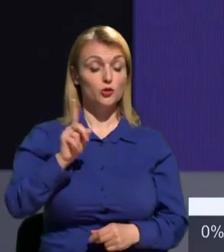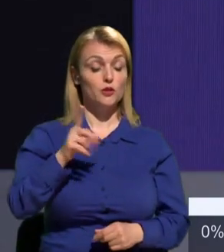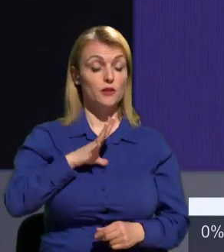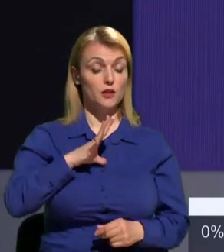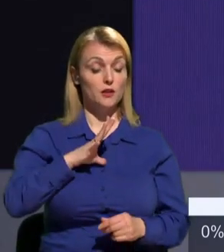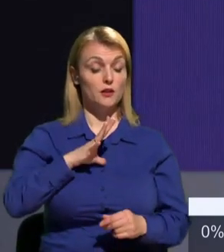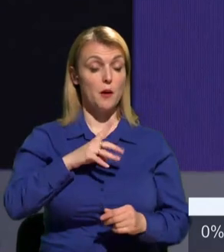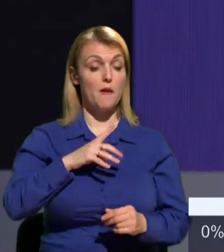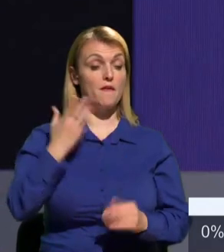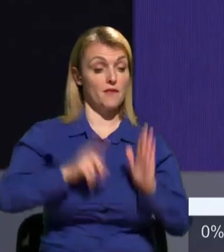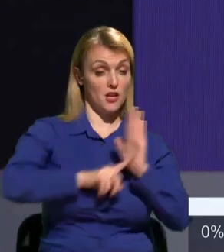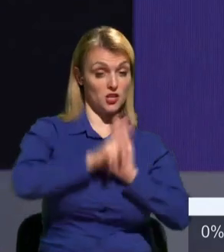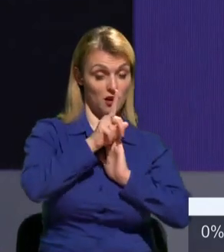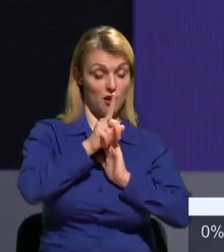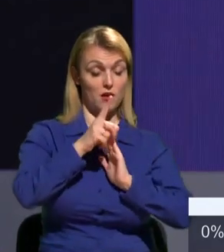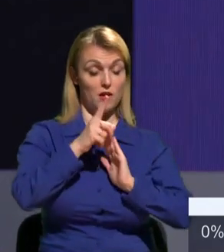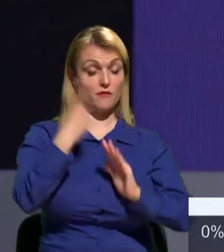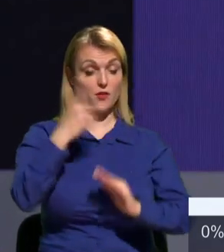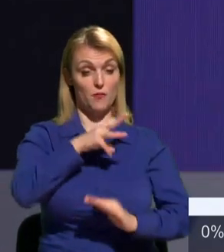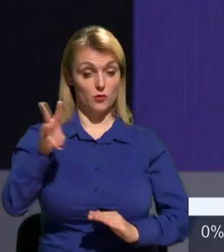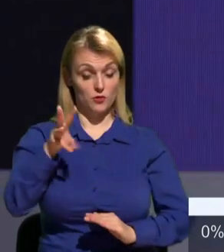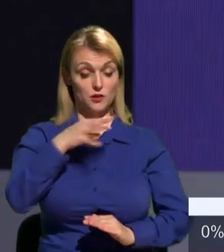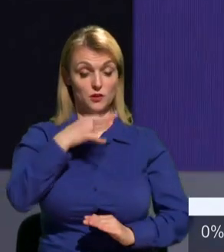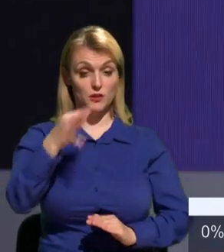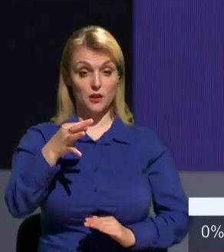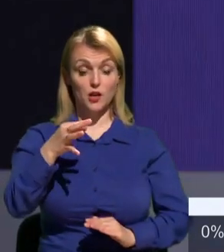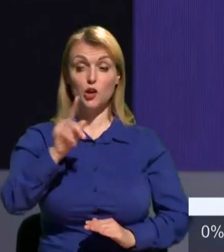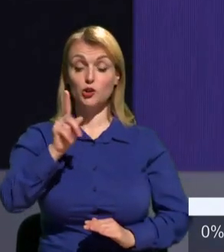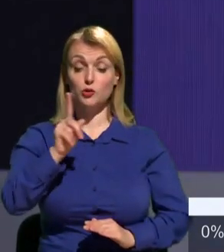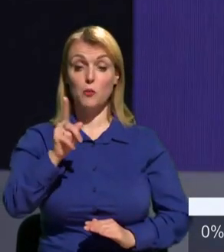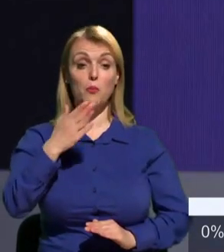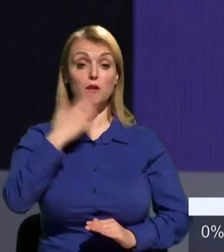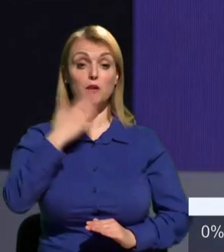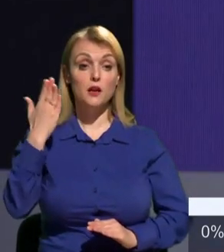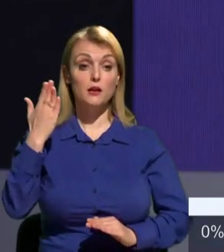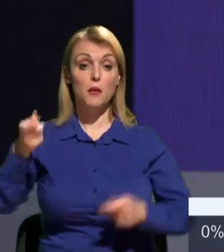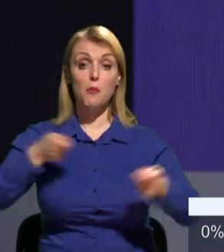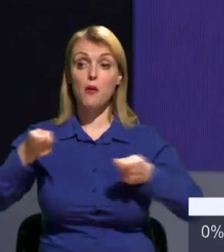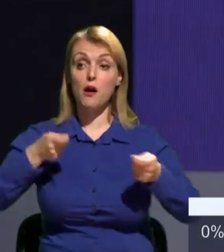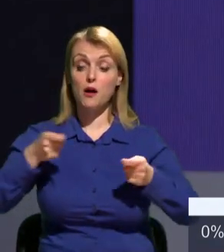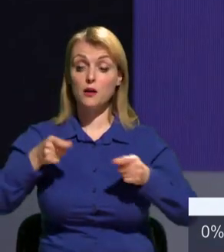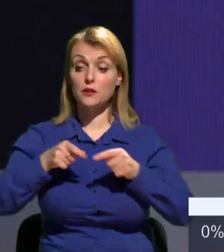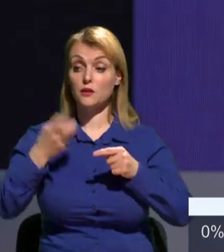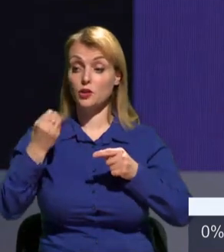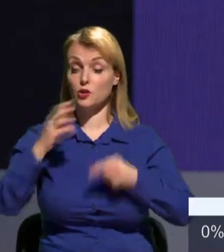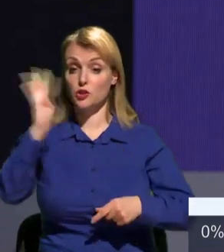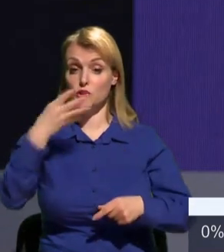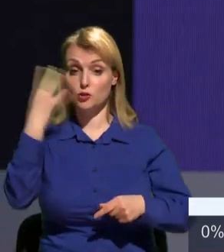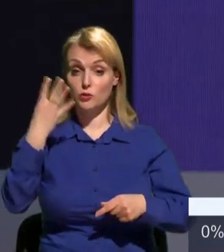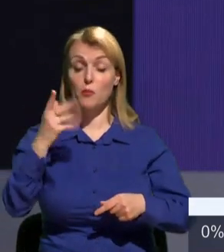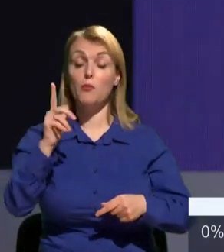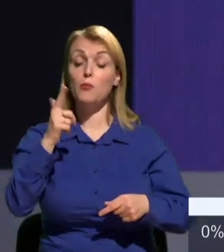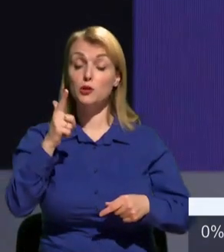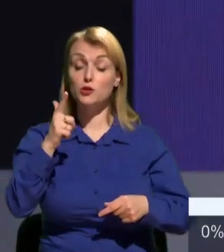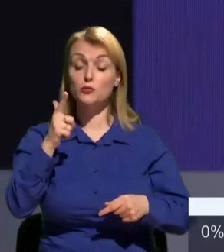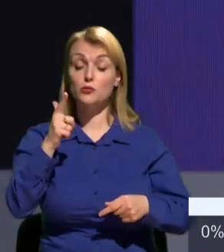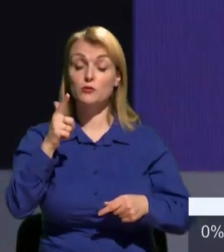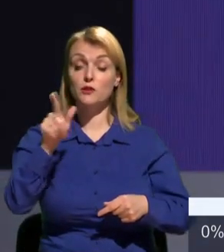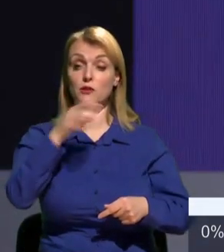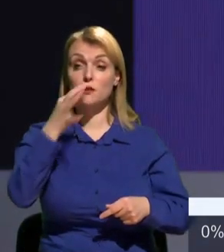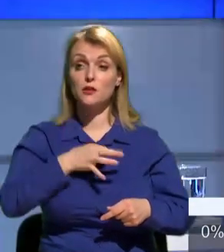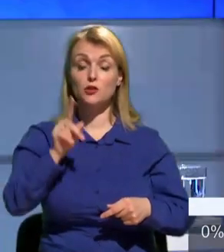început că ultimul mandat. De ce spuneți că ultimul mandat? Pentru încă ultimul mandat să fie. De ce, domnule